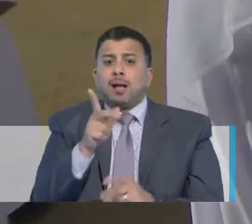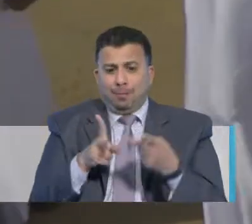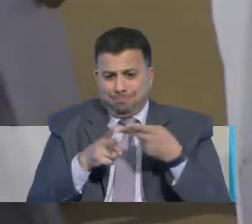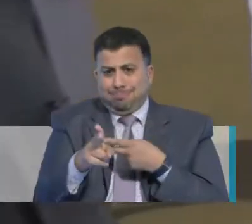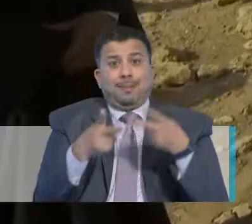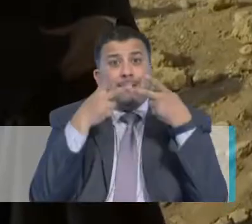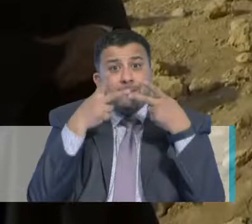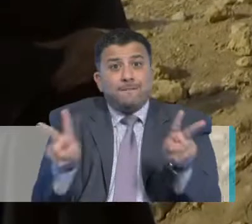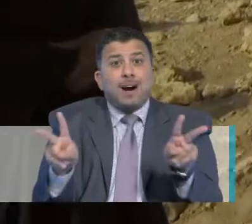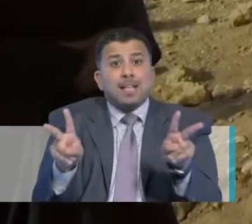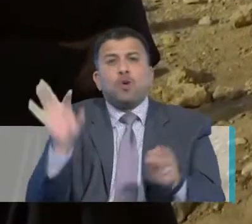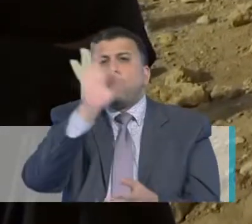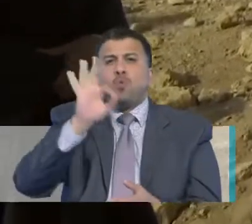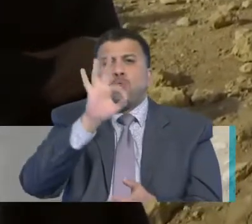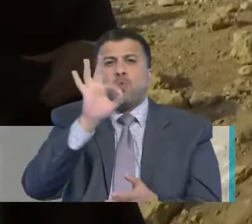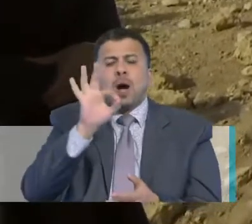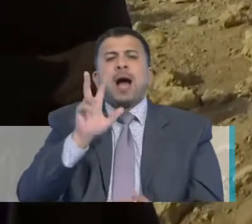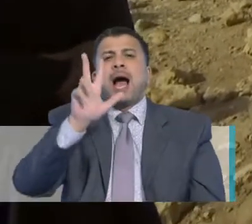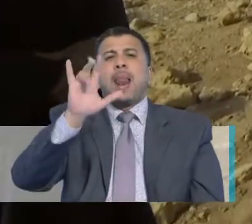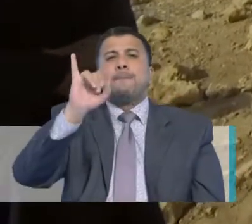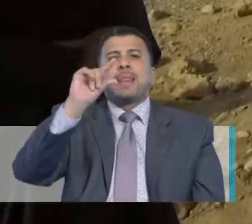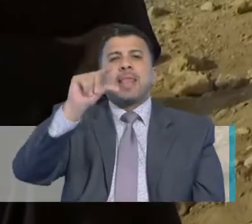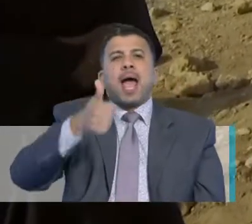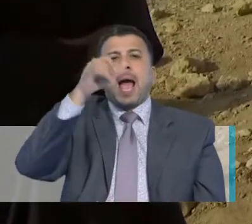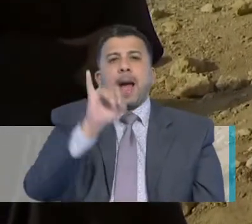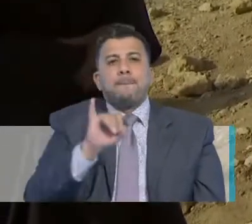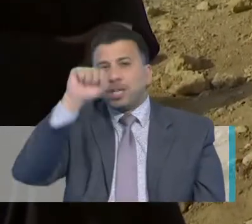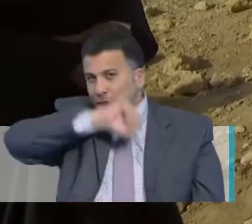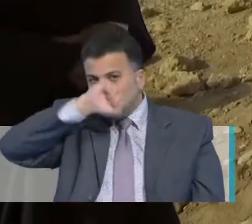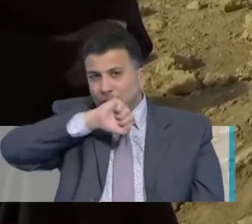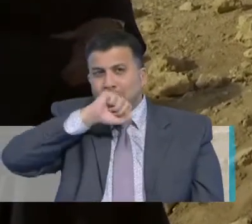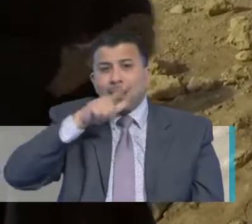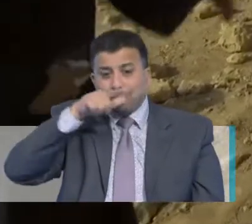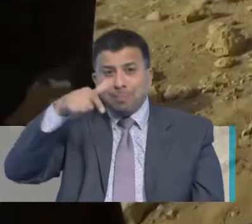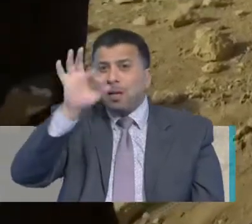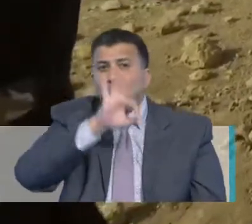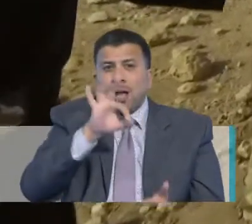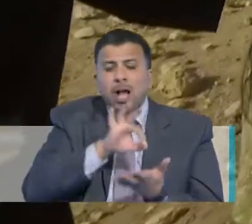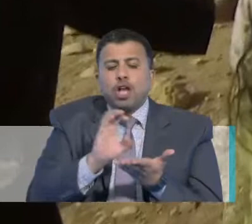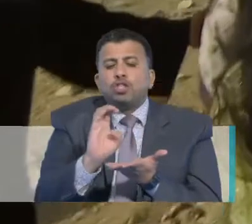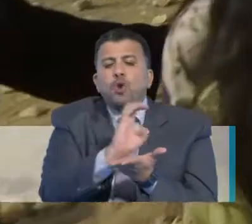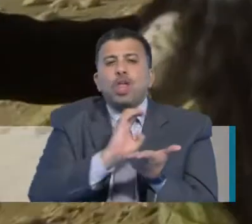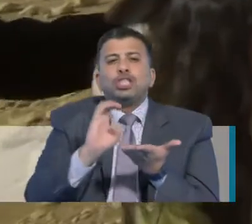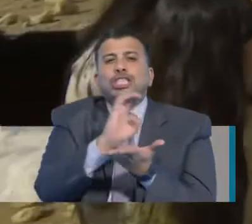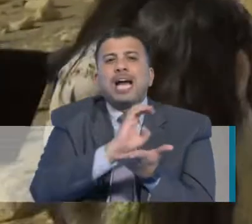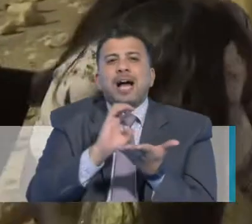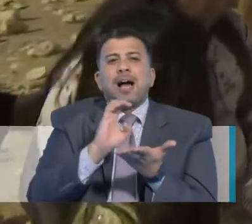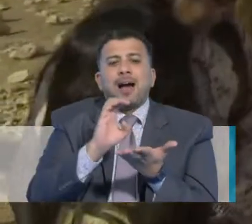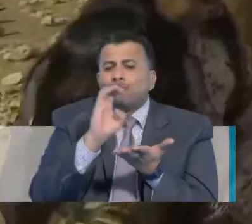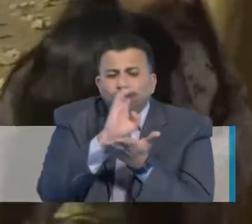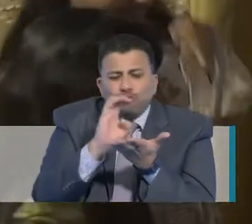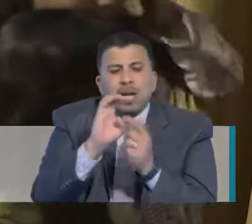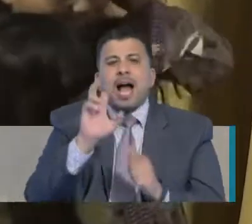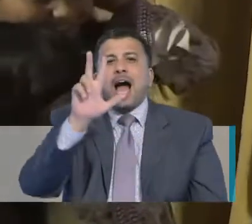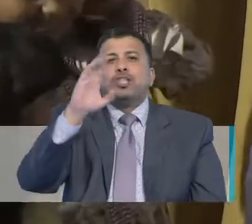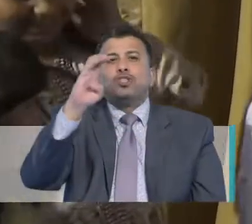الوسطى وتحديدا في المدام بإمارة الشارقة الحديقة الجيولوجية في منطقة بحيص، عقب